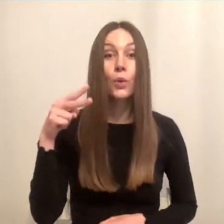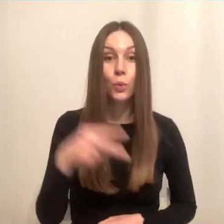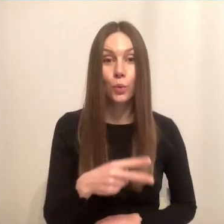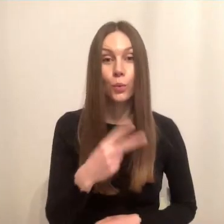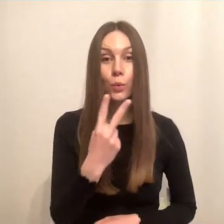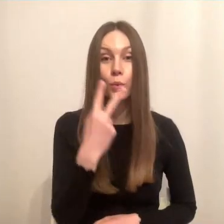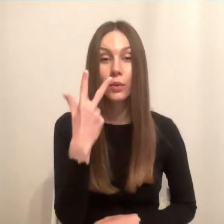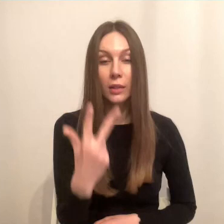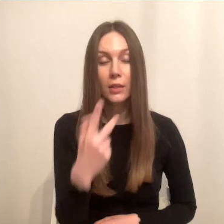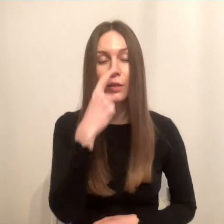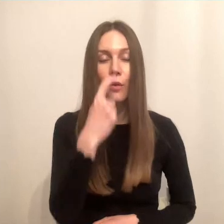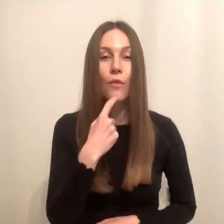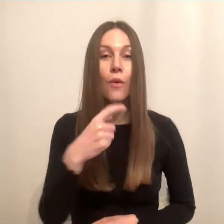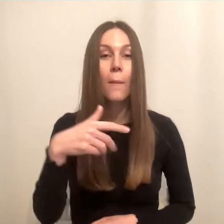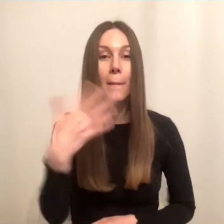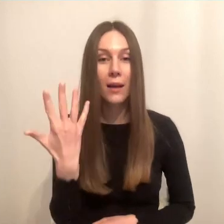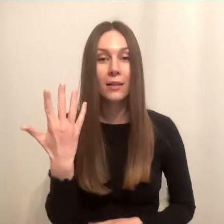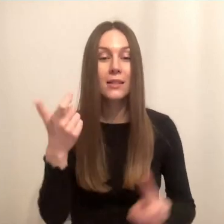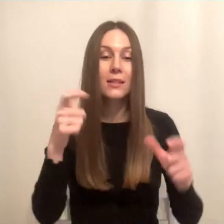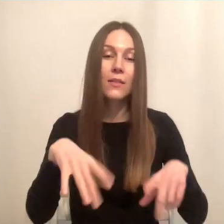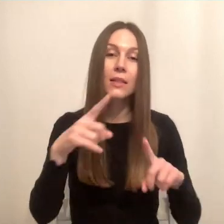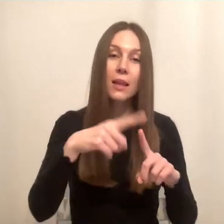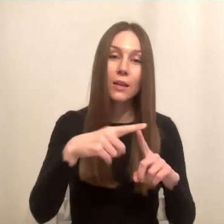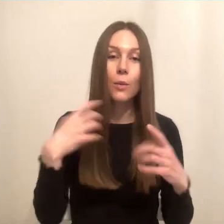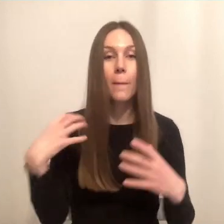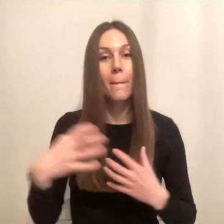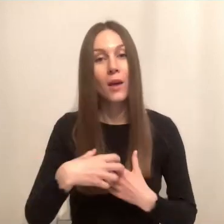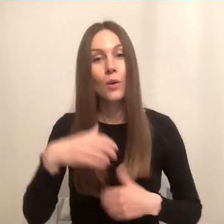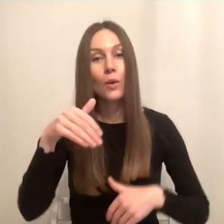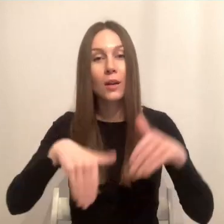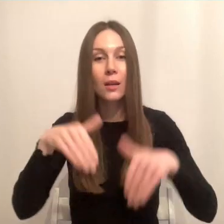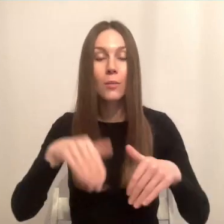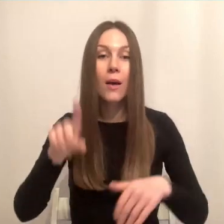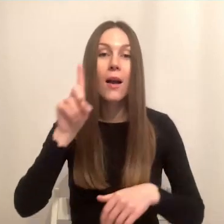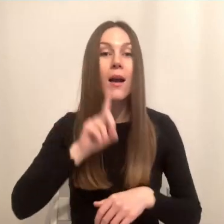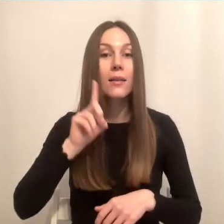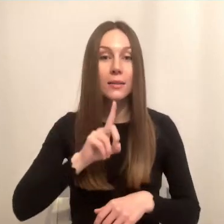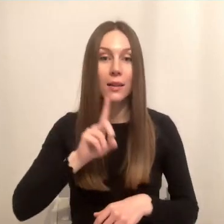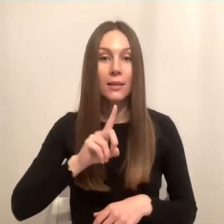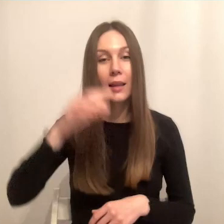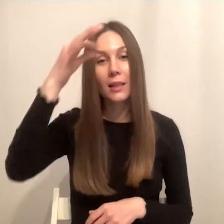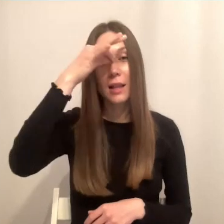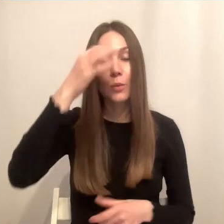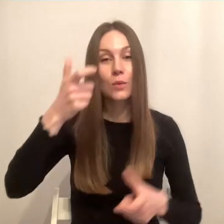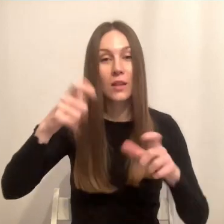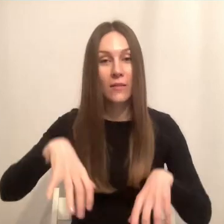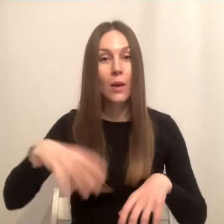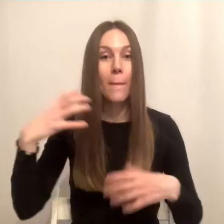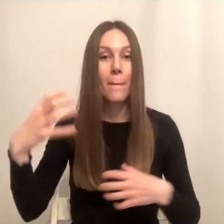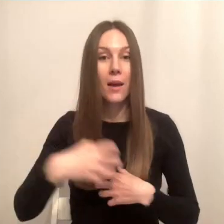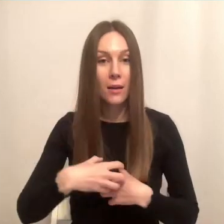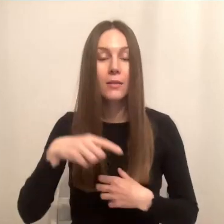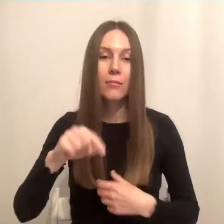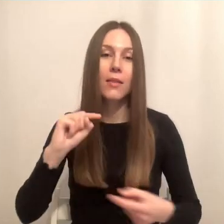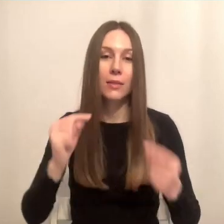2023 kovo 5 savivaldybių tarybų ir merų rinkimų kandidatų į Trakų savivaldybės merus speciali rinkimų agitacinė